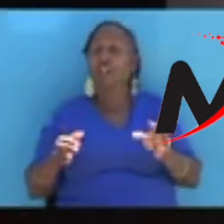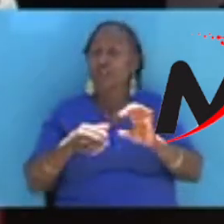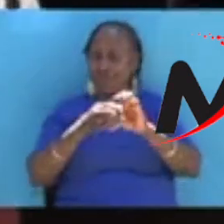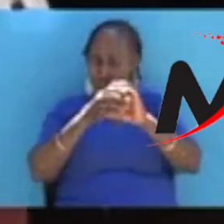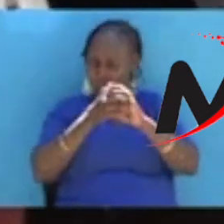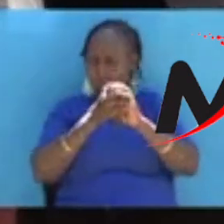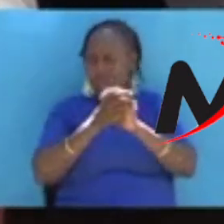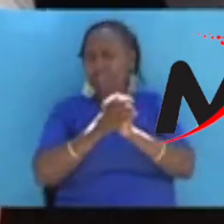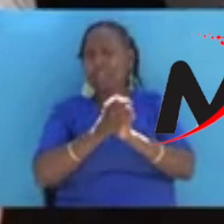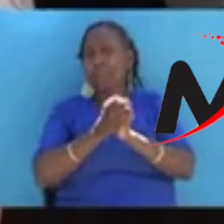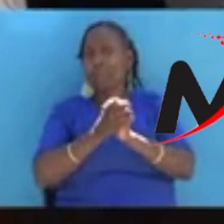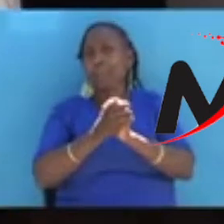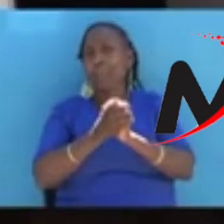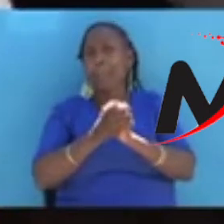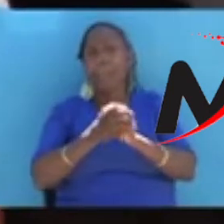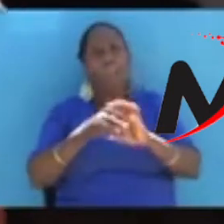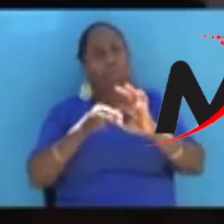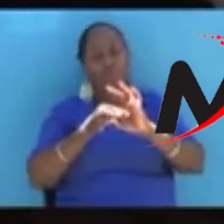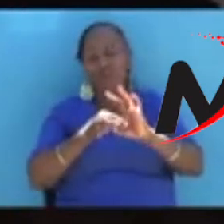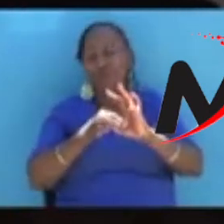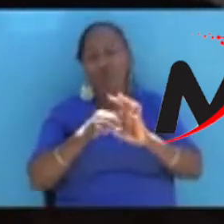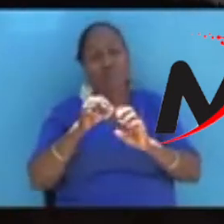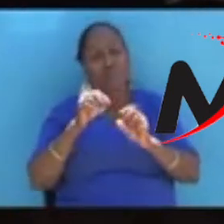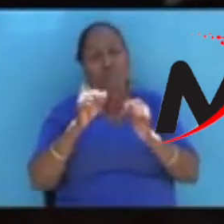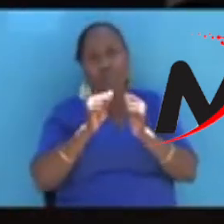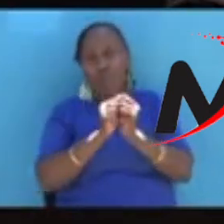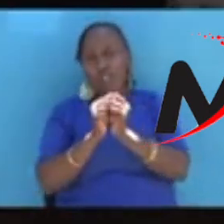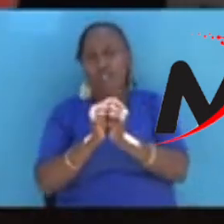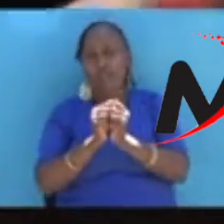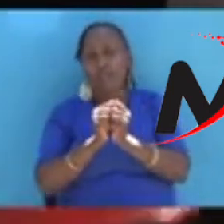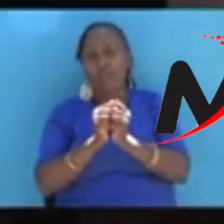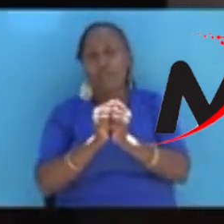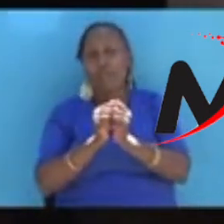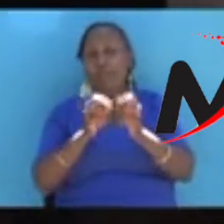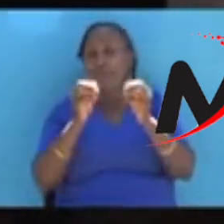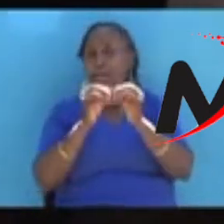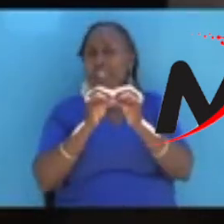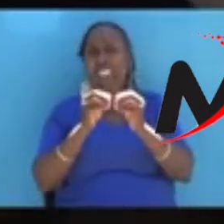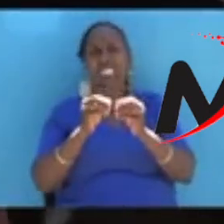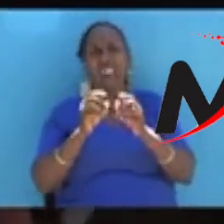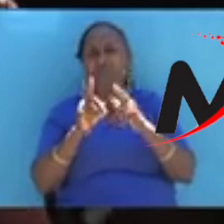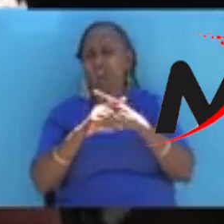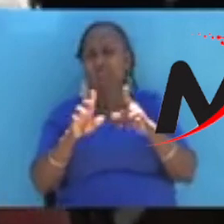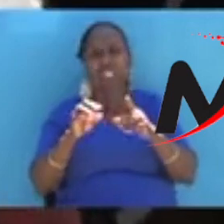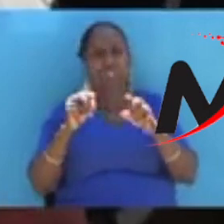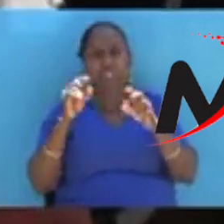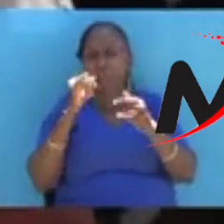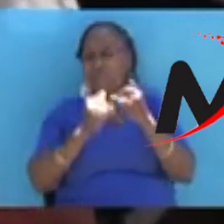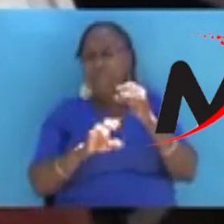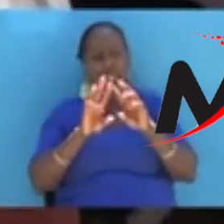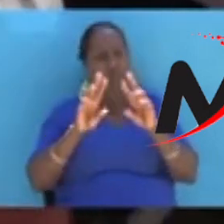tunakushikilia vilivyo. Najua tulikuwa na mikutano wiki hii, hatukutimiza kabisa vile